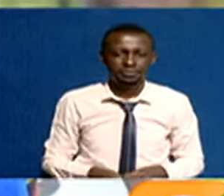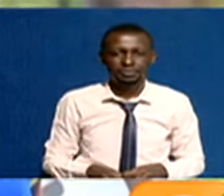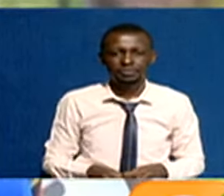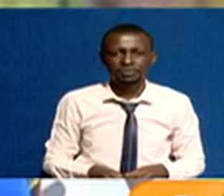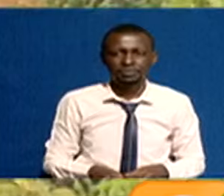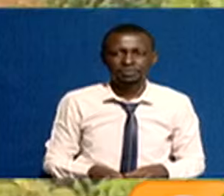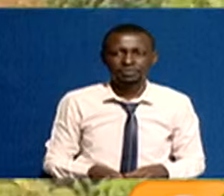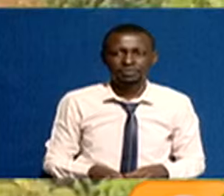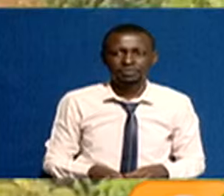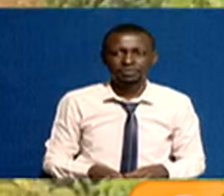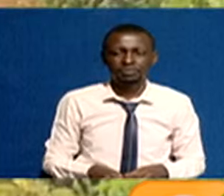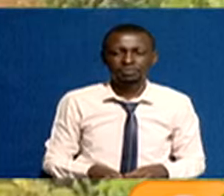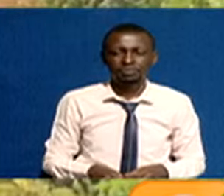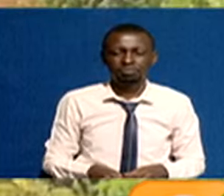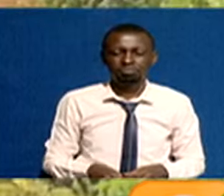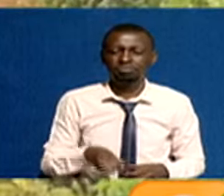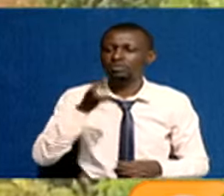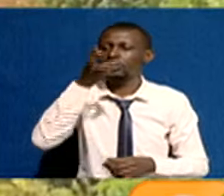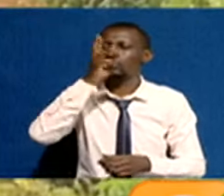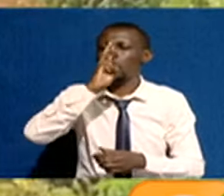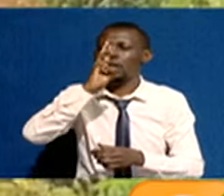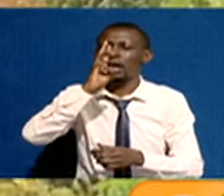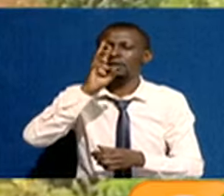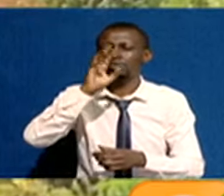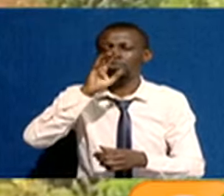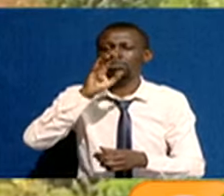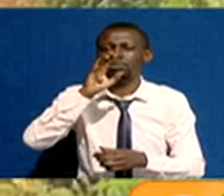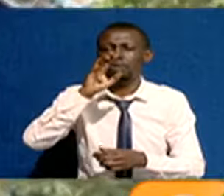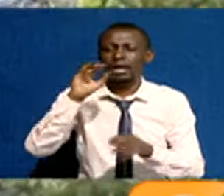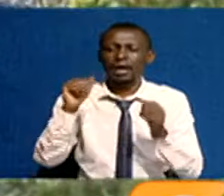where the vehicle was swept down about